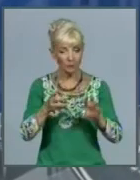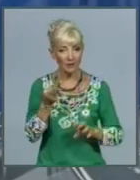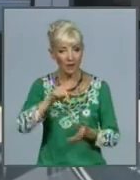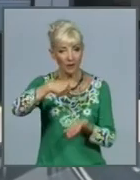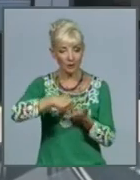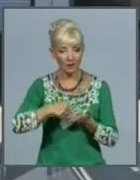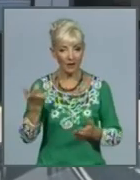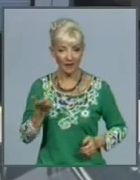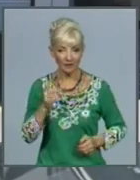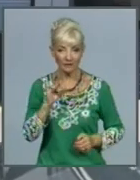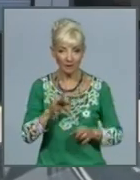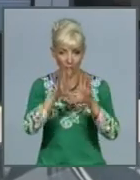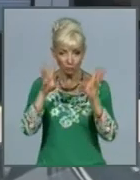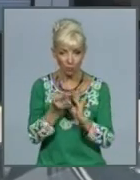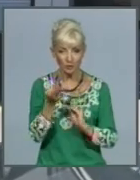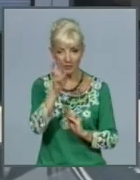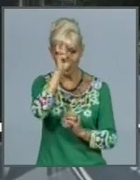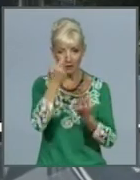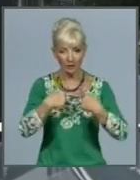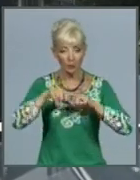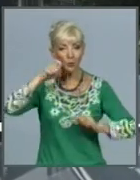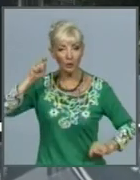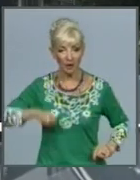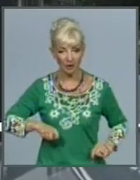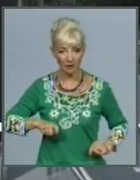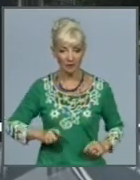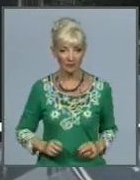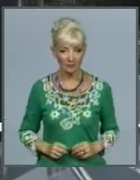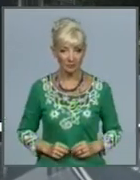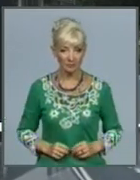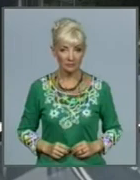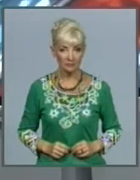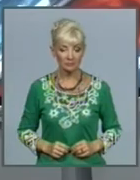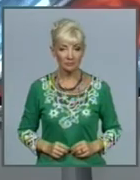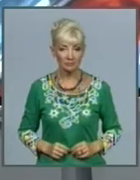для страны. Леся Копелюк та Олександр Іванов, Харківське Известія.